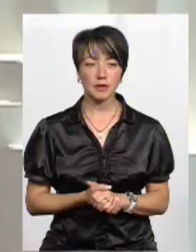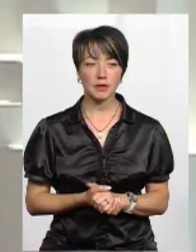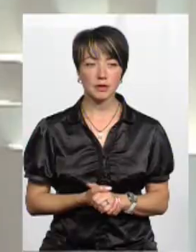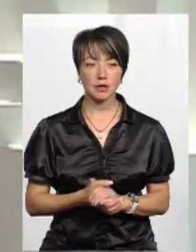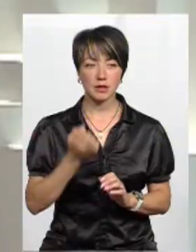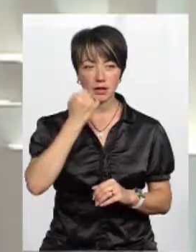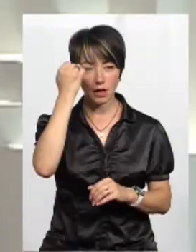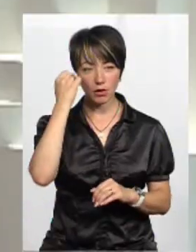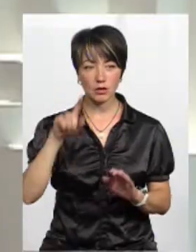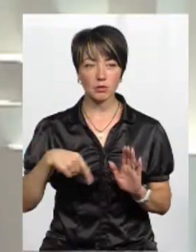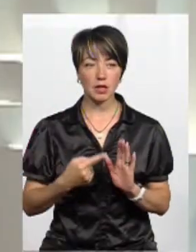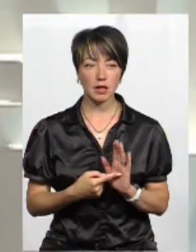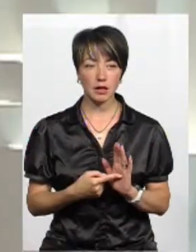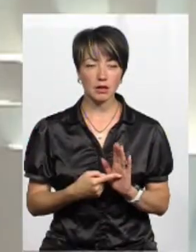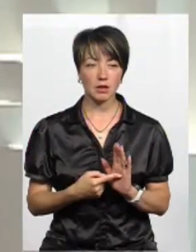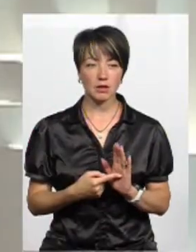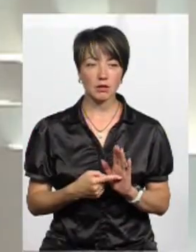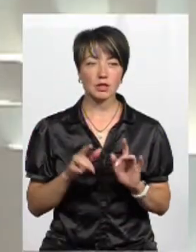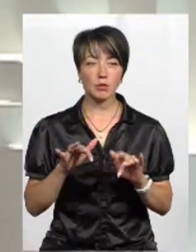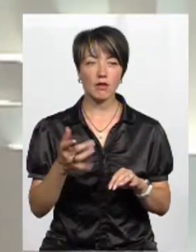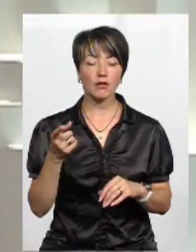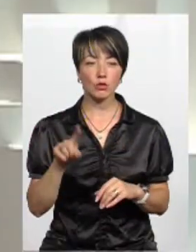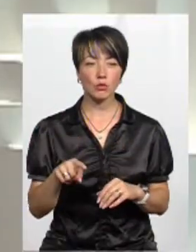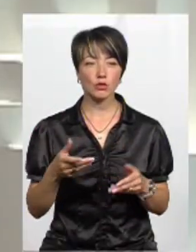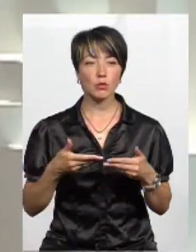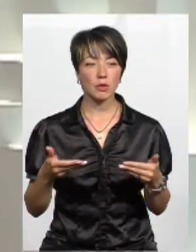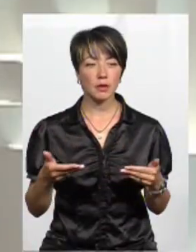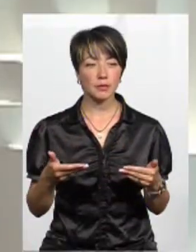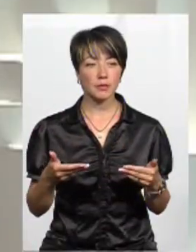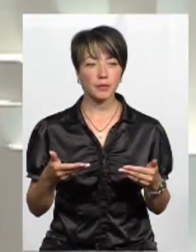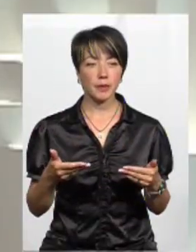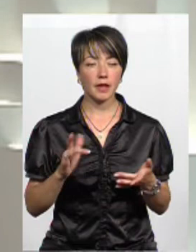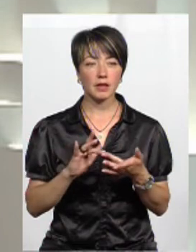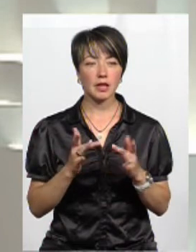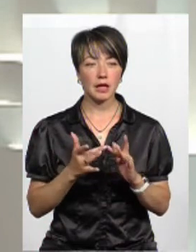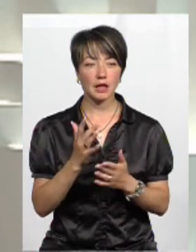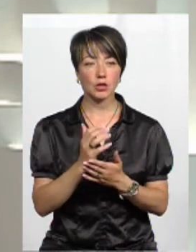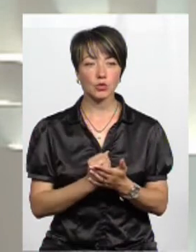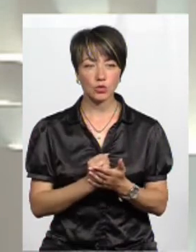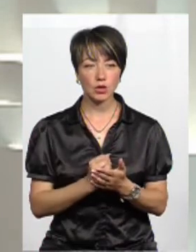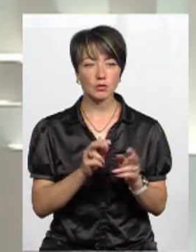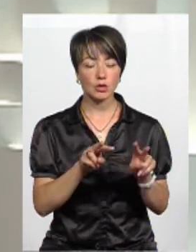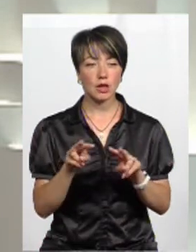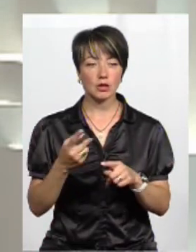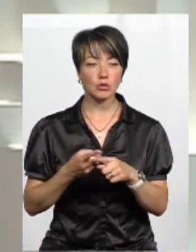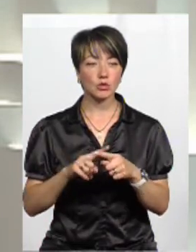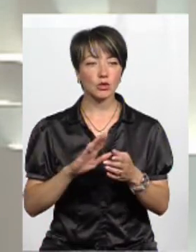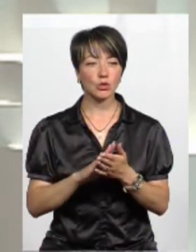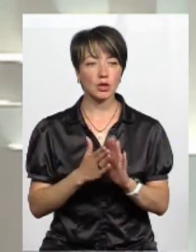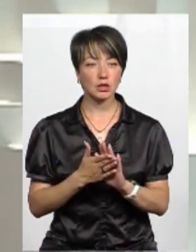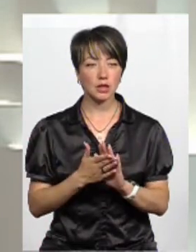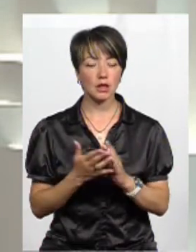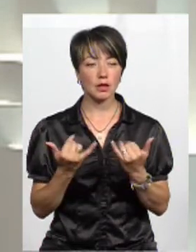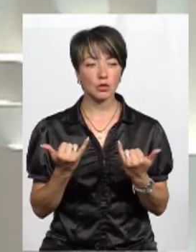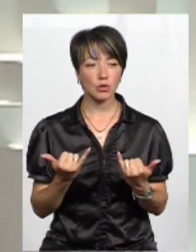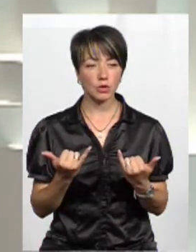коштів? Дякую за запитання. Справа в тому, що ми в інтернет-ресурсі спостерігали цю ситуацію.